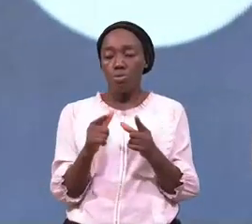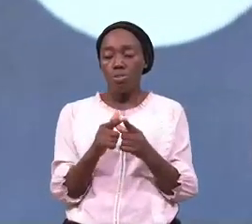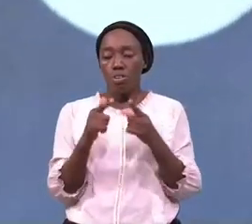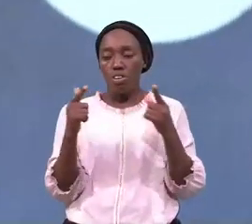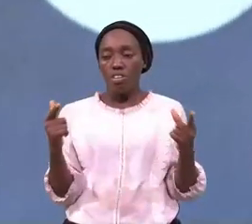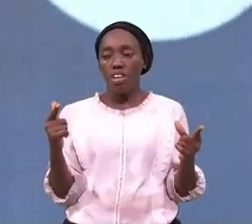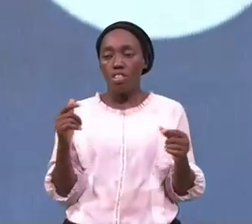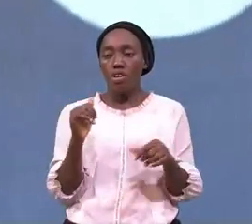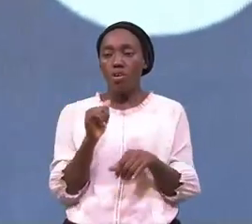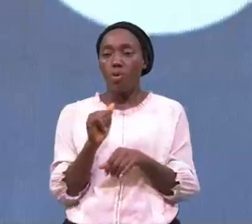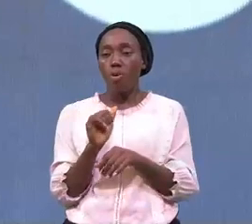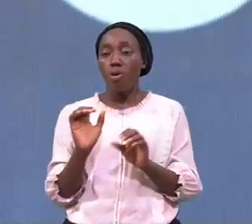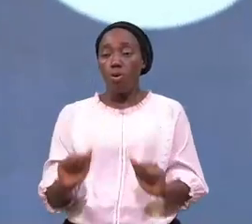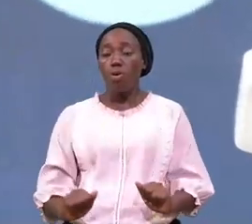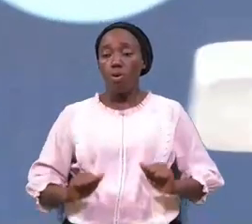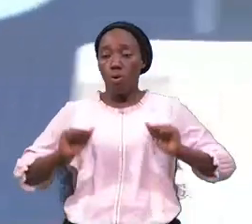par un grand engagement.